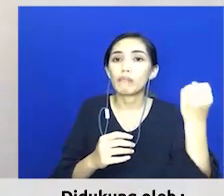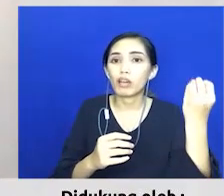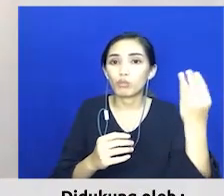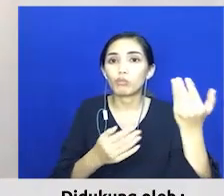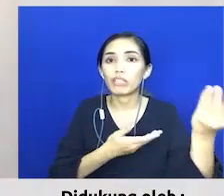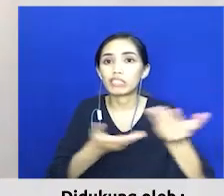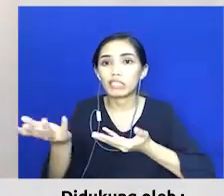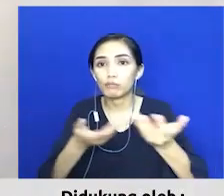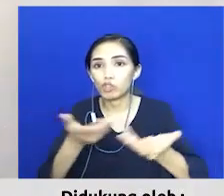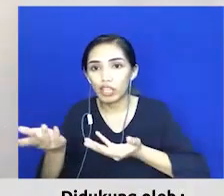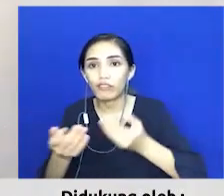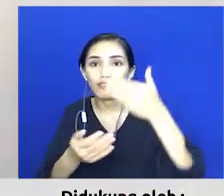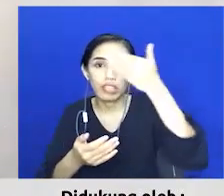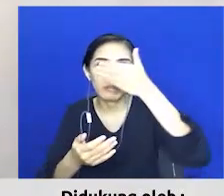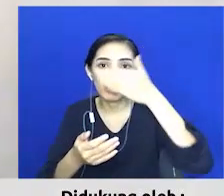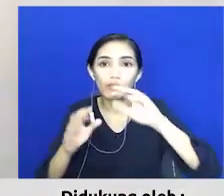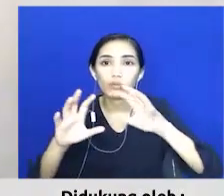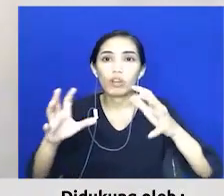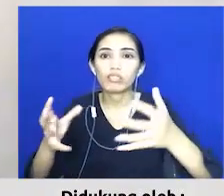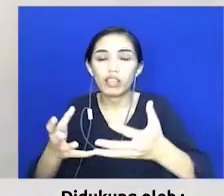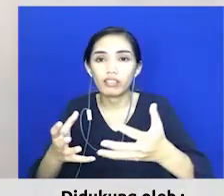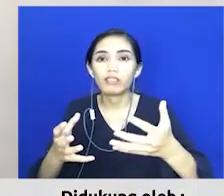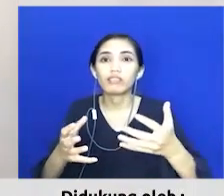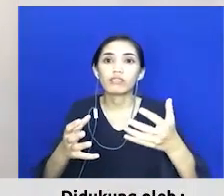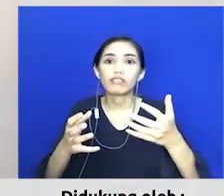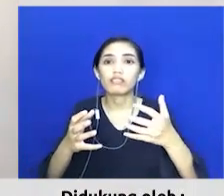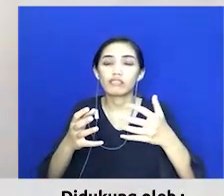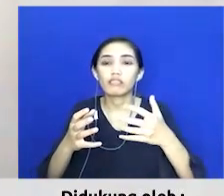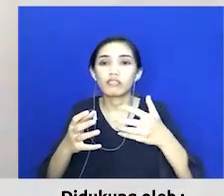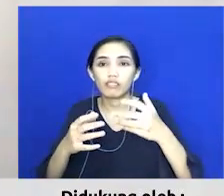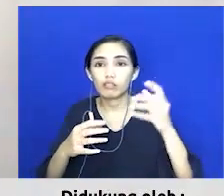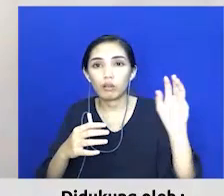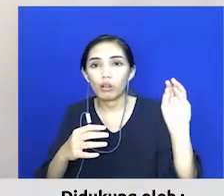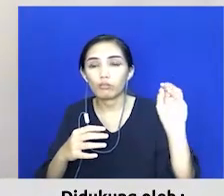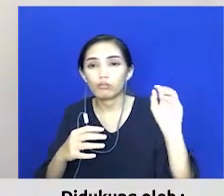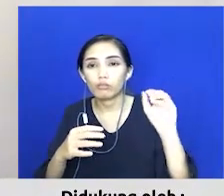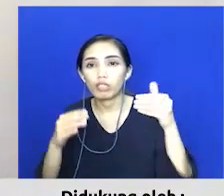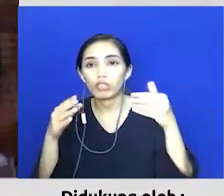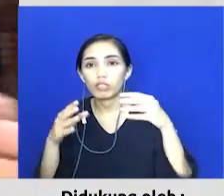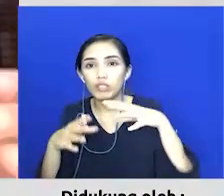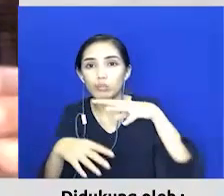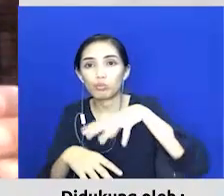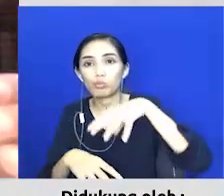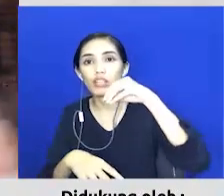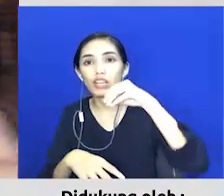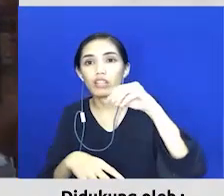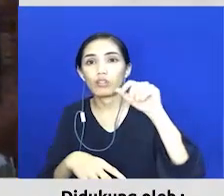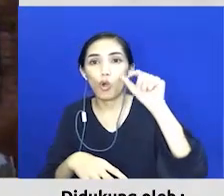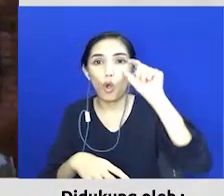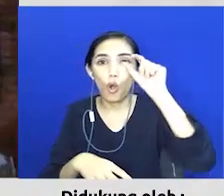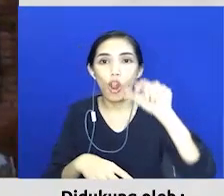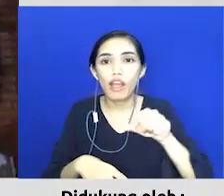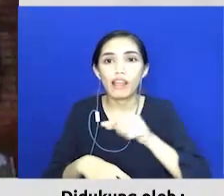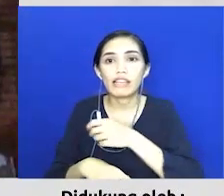mana distribusi itu, pendistribusian film itu masih dikuasai atau di istilahnya